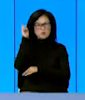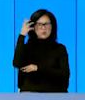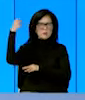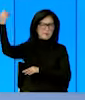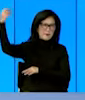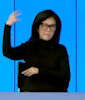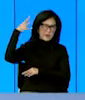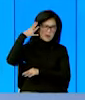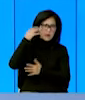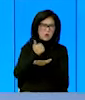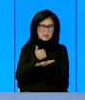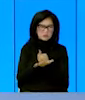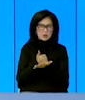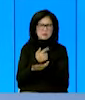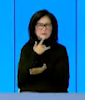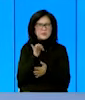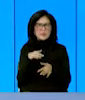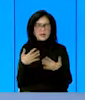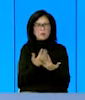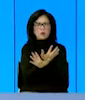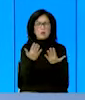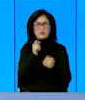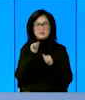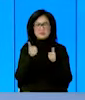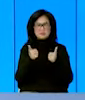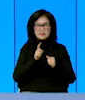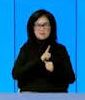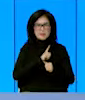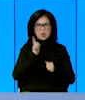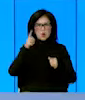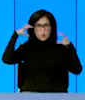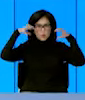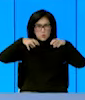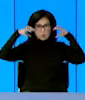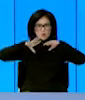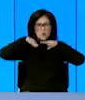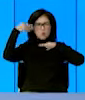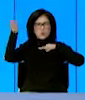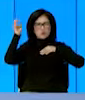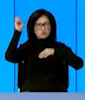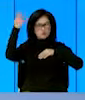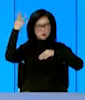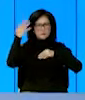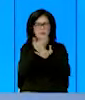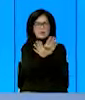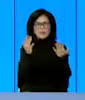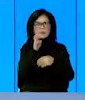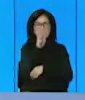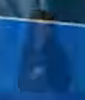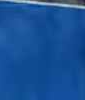musim kemarau. Nah, seperti apa kira-kira masyarakat mempersiapkan diri mereka menghadapi hujan di luar musim? Berikut rakyat